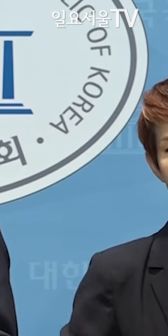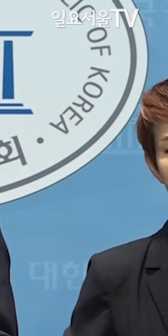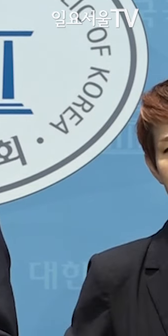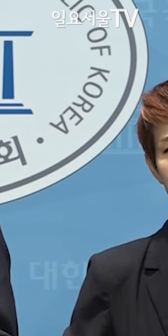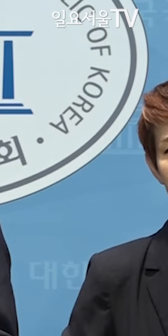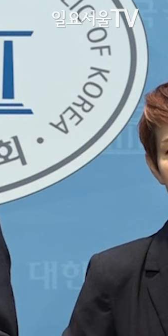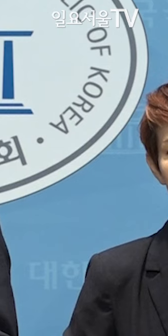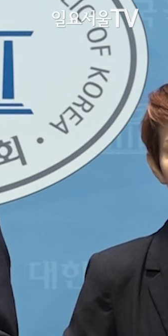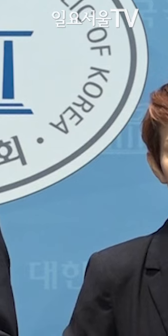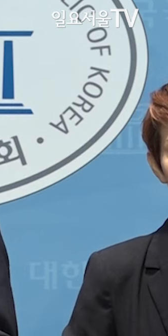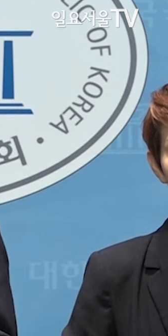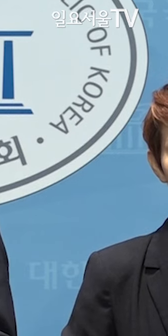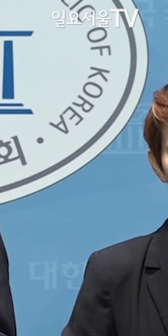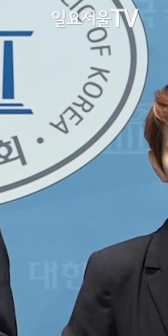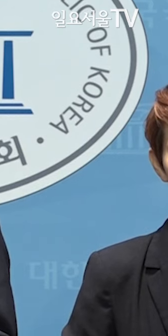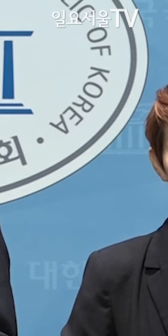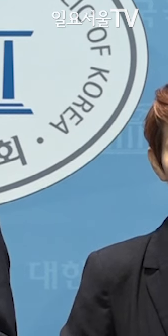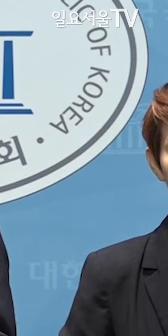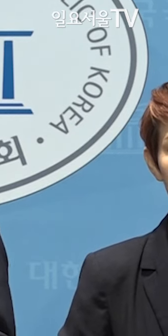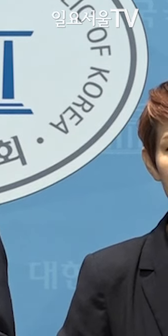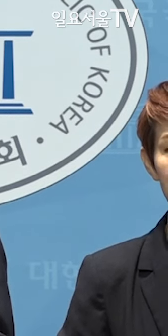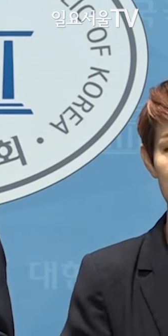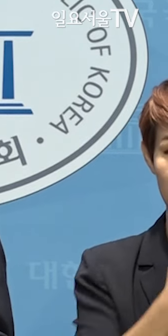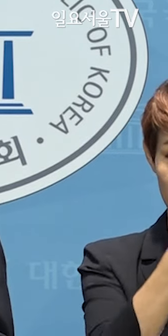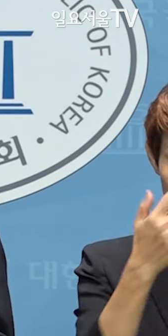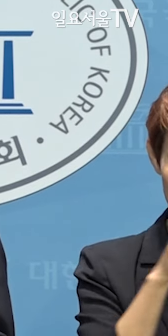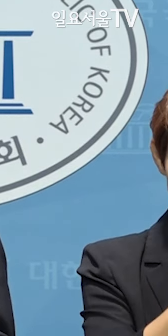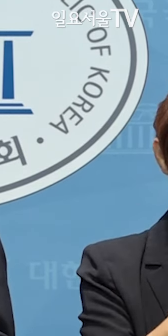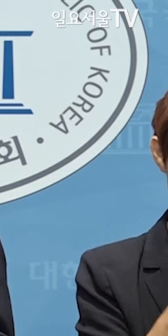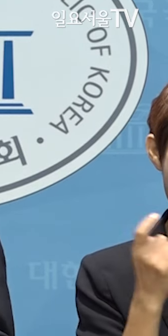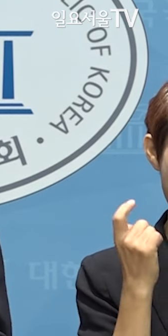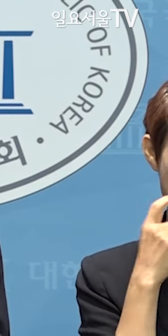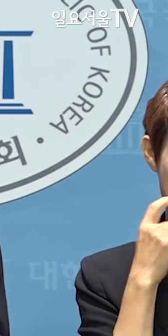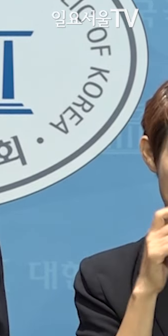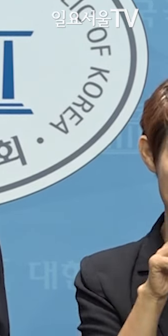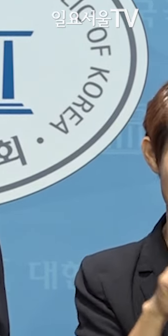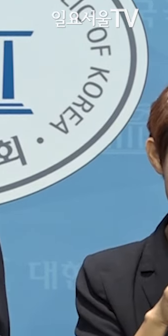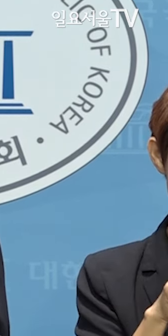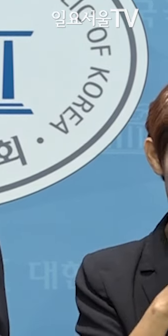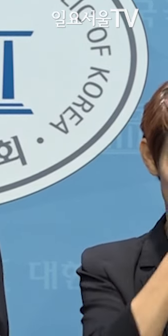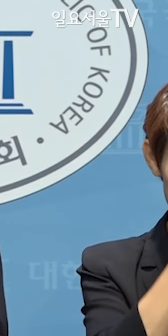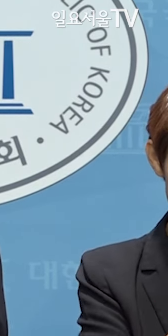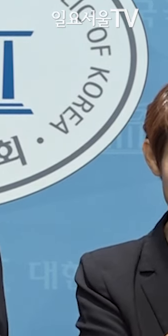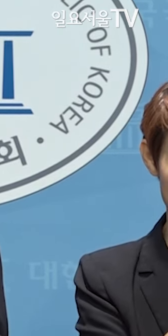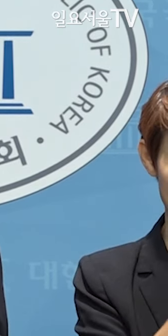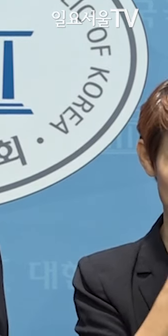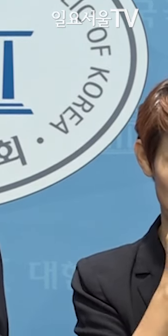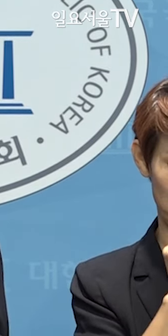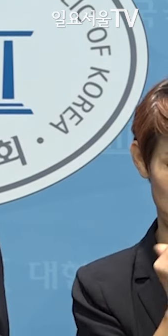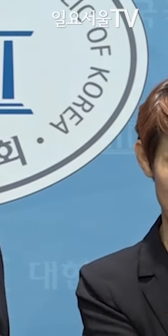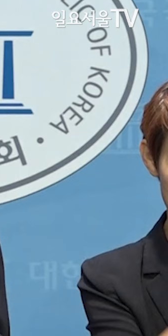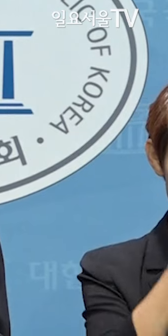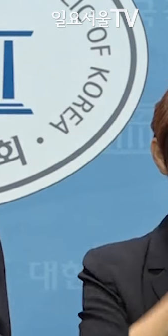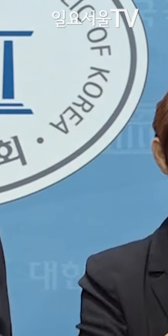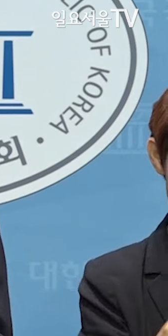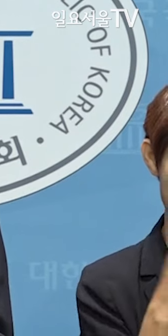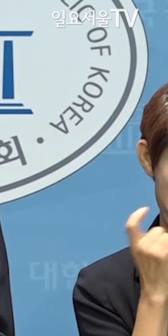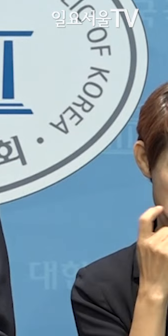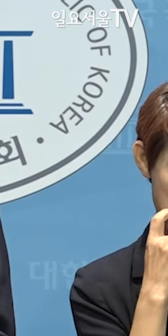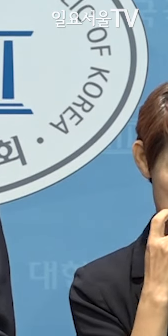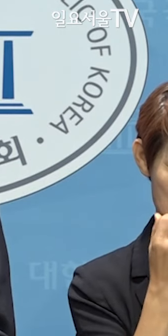왔습니다 자신의 허위 사실 공제를 덮기 위한 온갖 거짓말을 일삼아